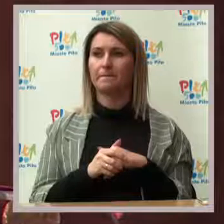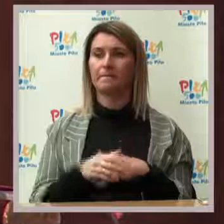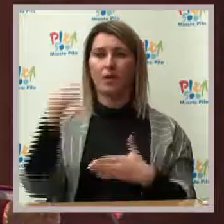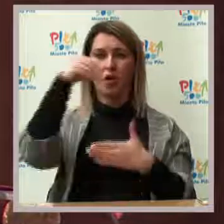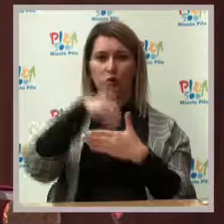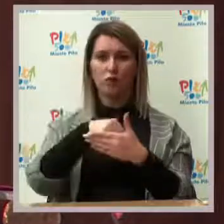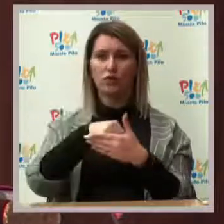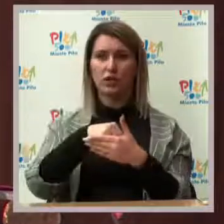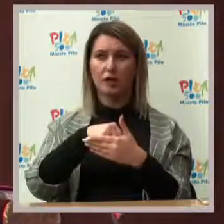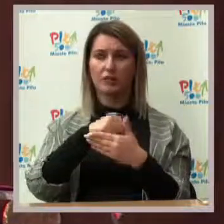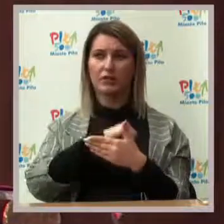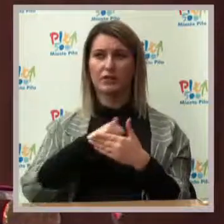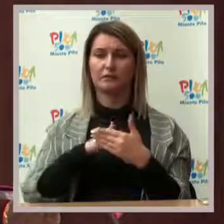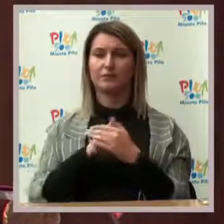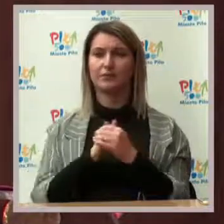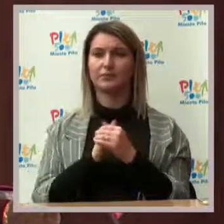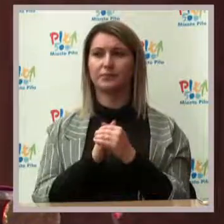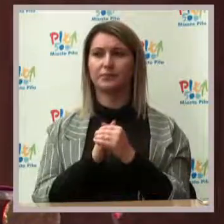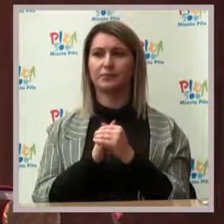również bardzo aktywnie do